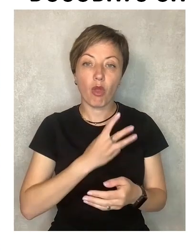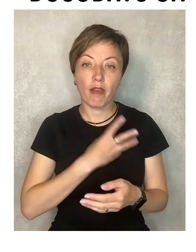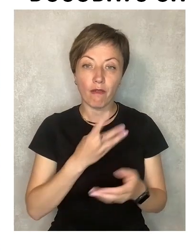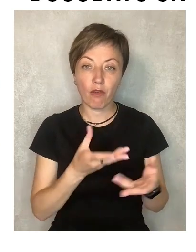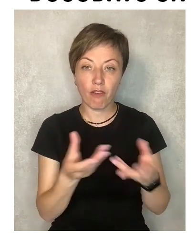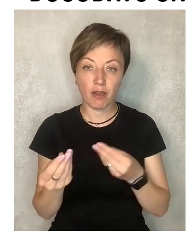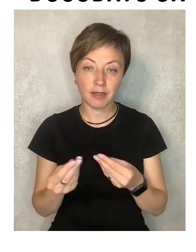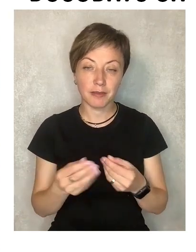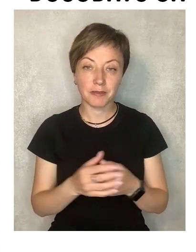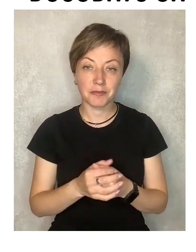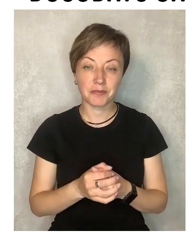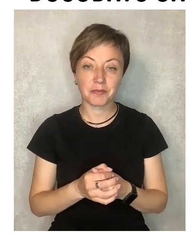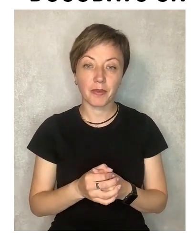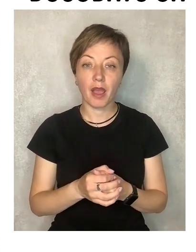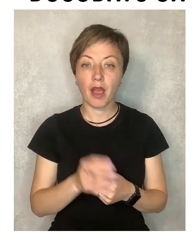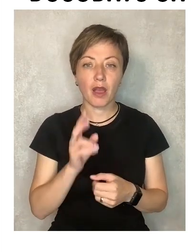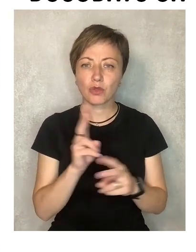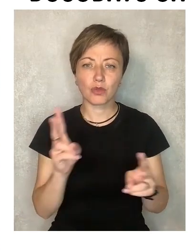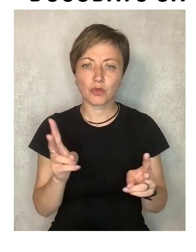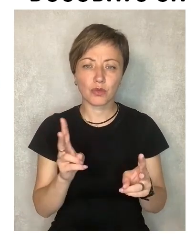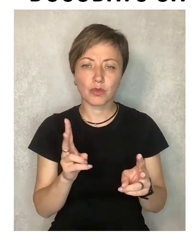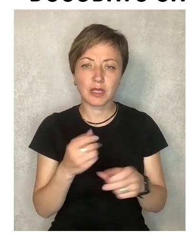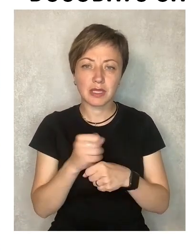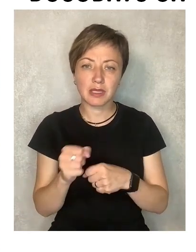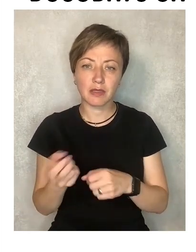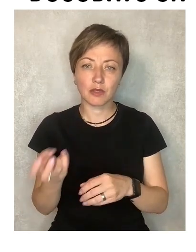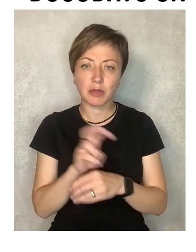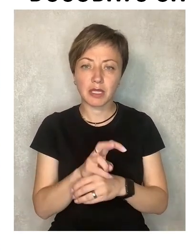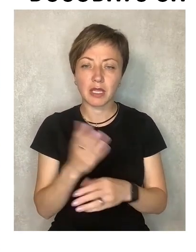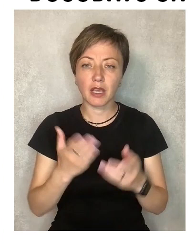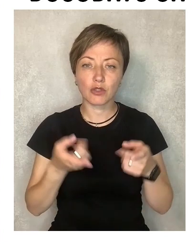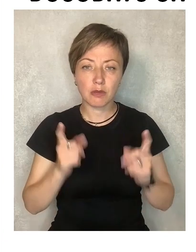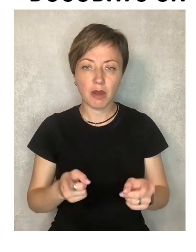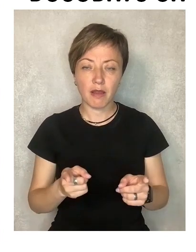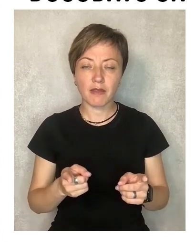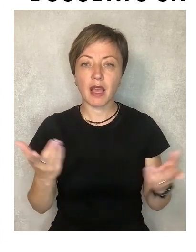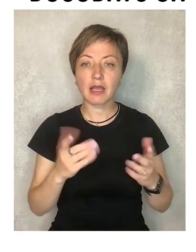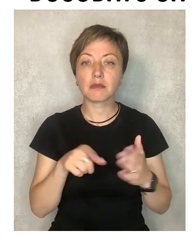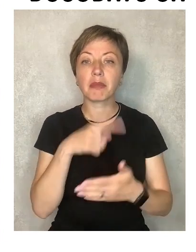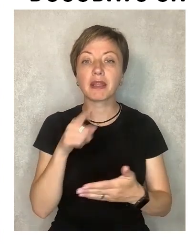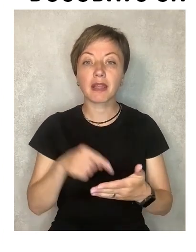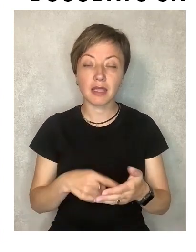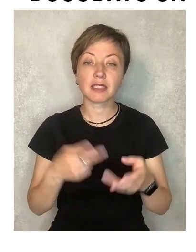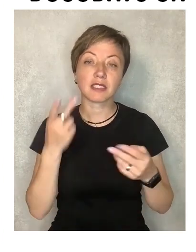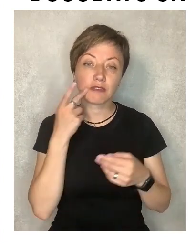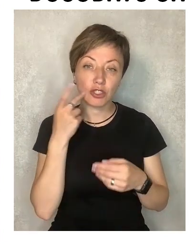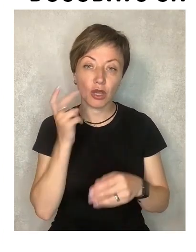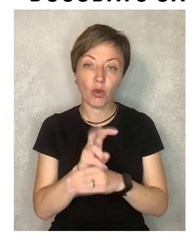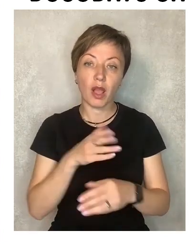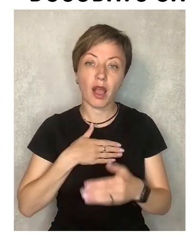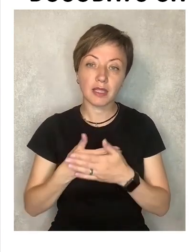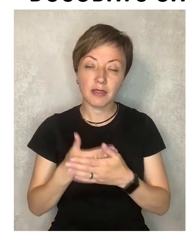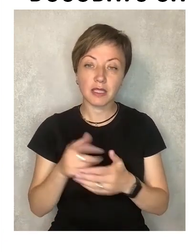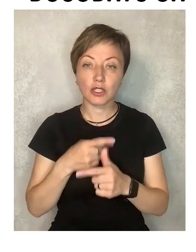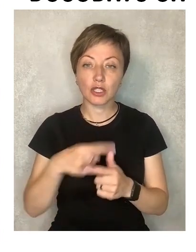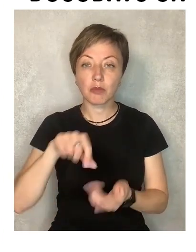А туди нікого не змотивуєш піти, якщо це справді якесь питання. Зазвичай туди ходять там активісти чи представники